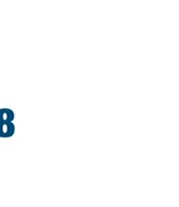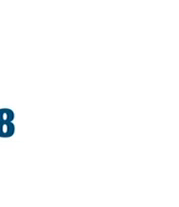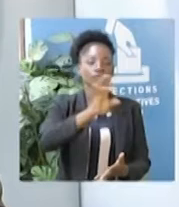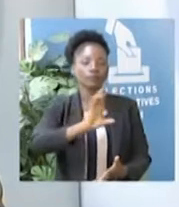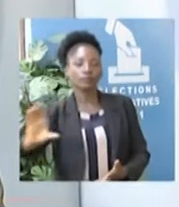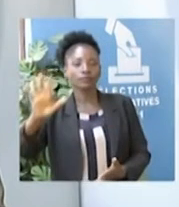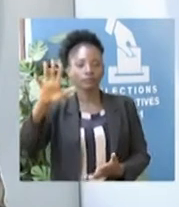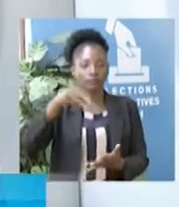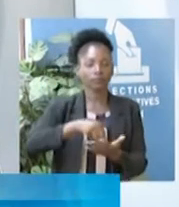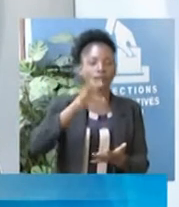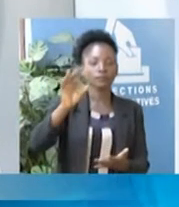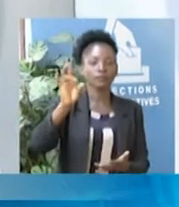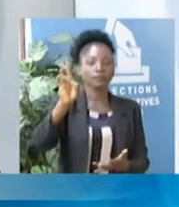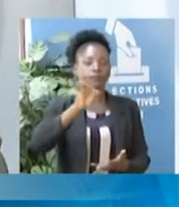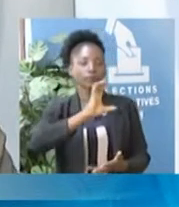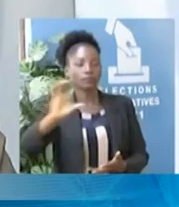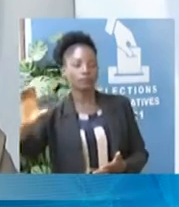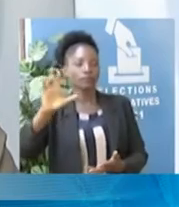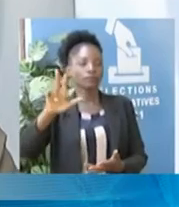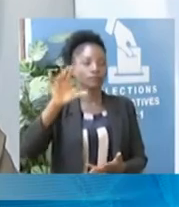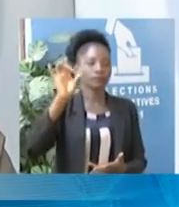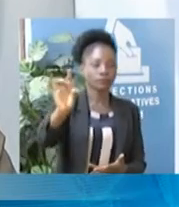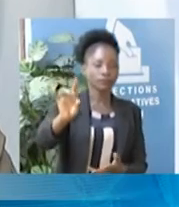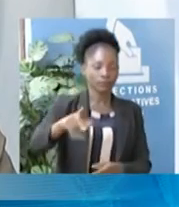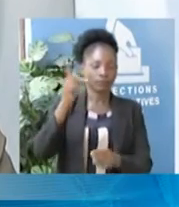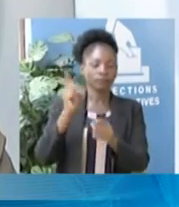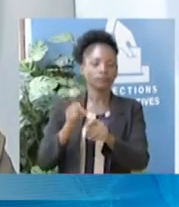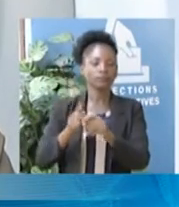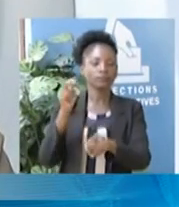2 705 838. Taux de participation,